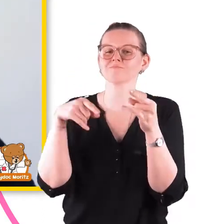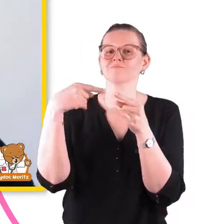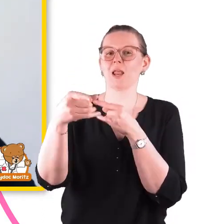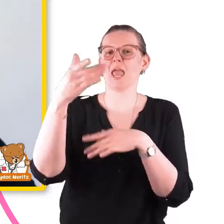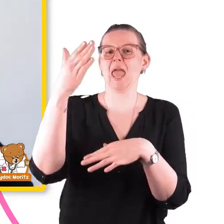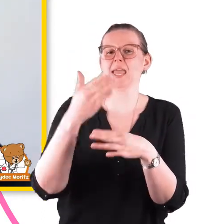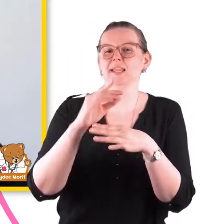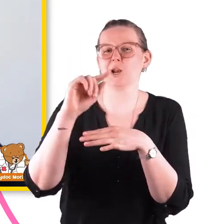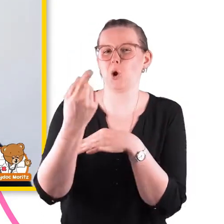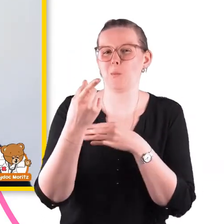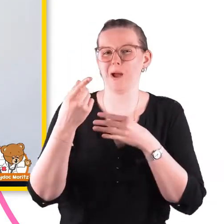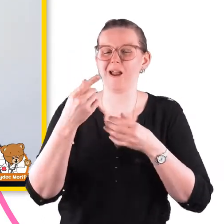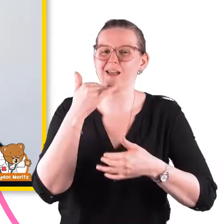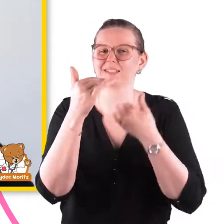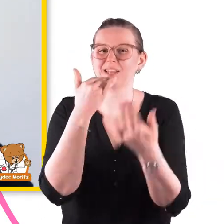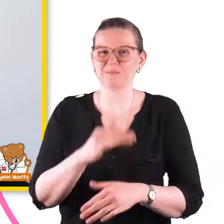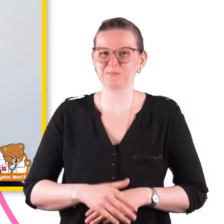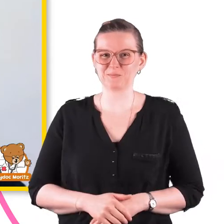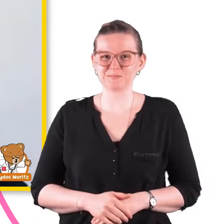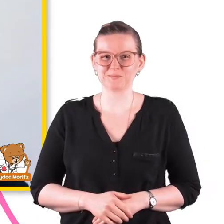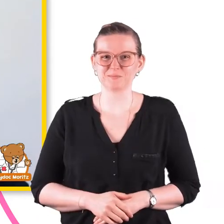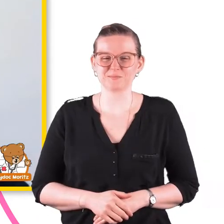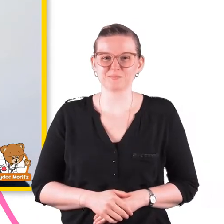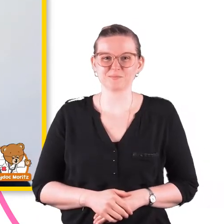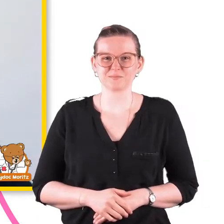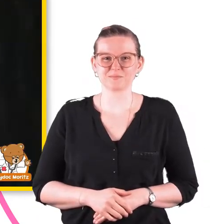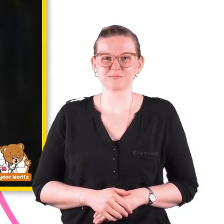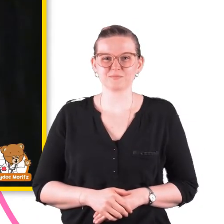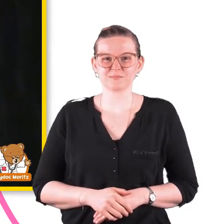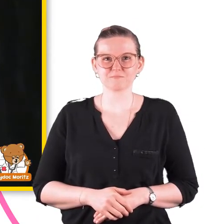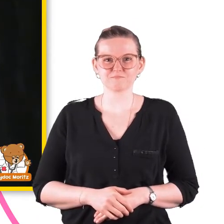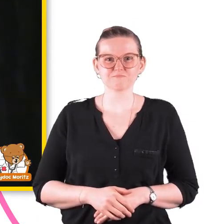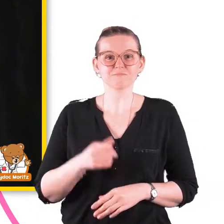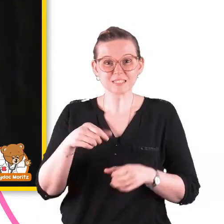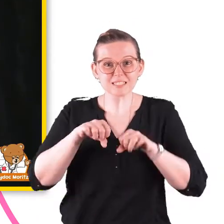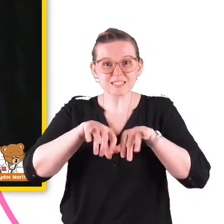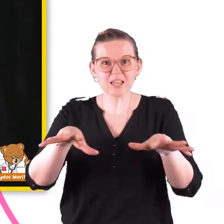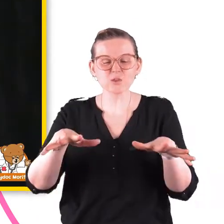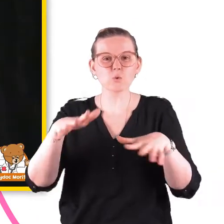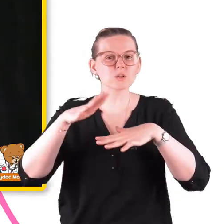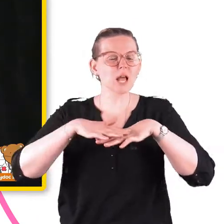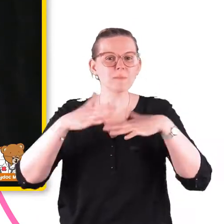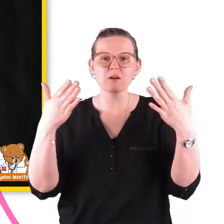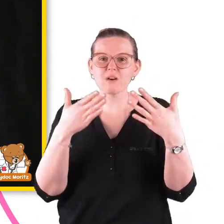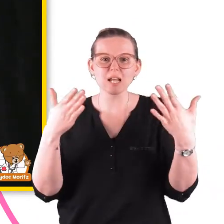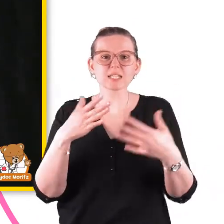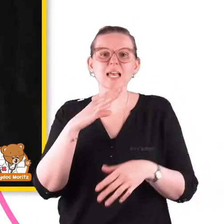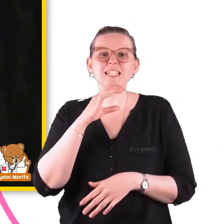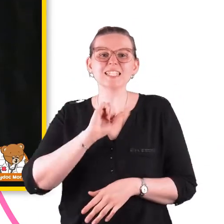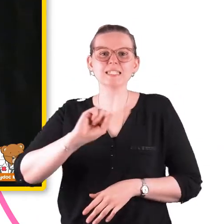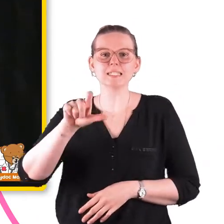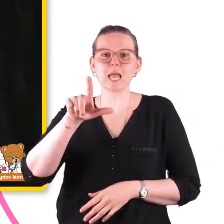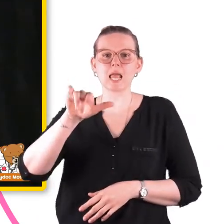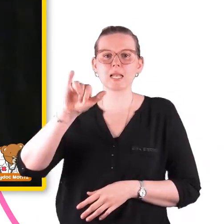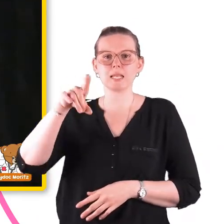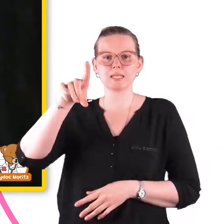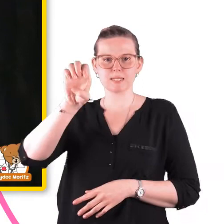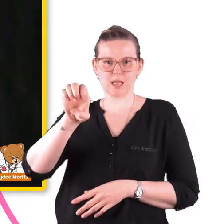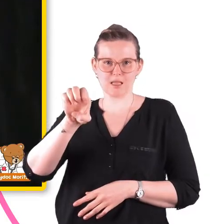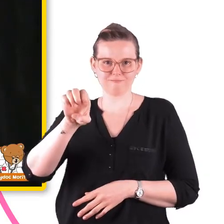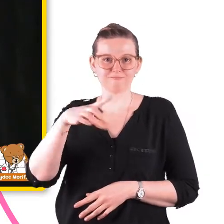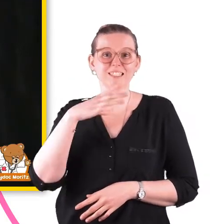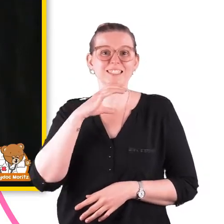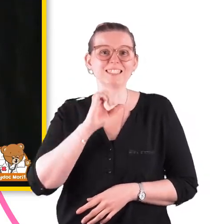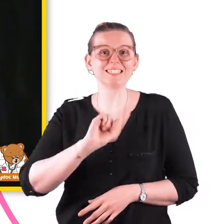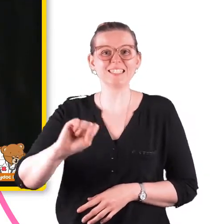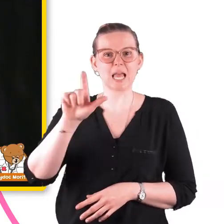mehr am Ende von unserer heutigen Folge. Unsere Sendung heißt heute Ziege Linde, denn Ziege Linde ist